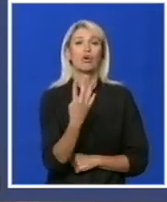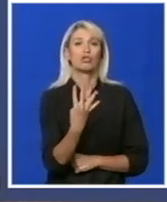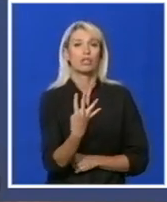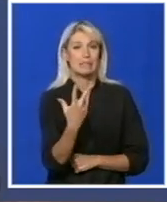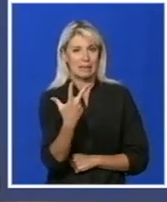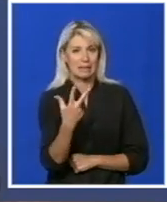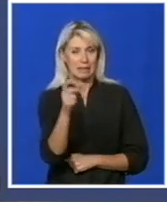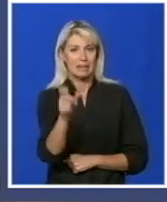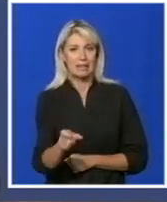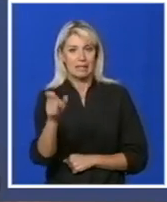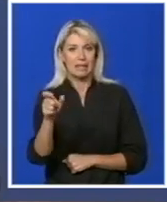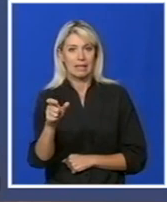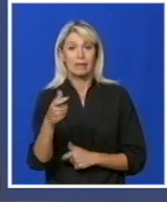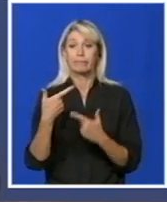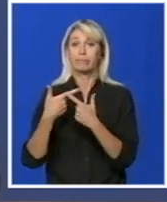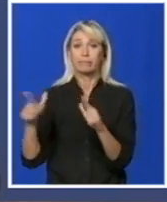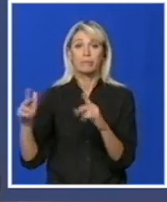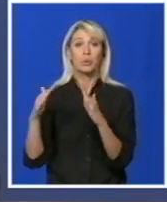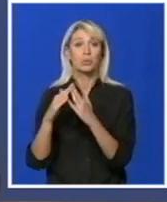143. Otpušteno je